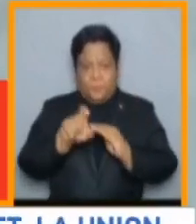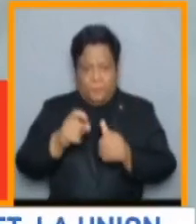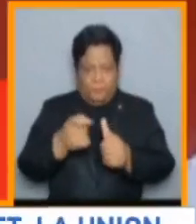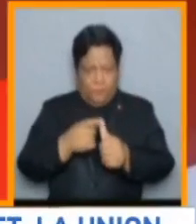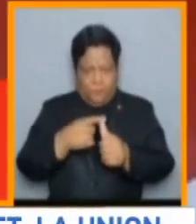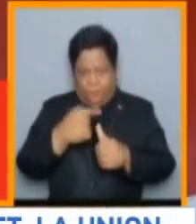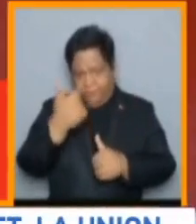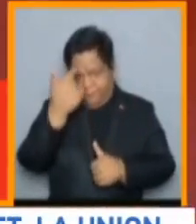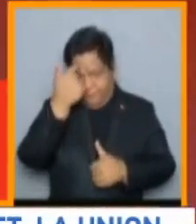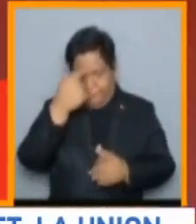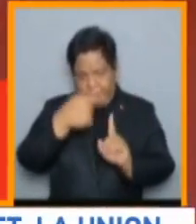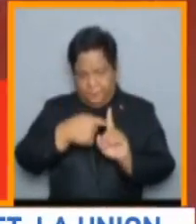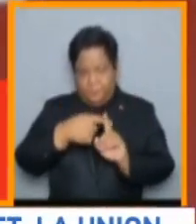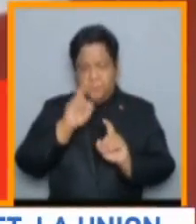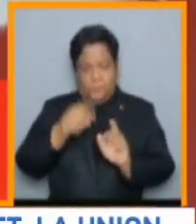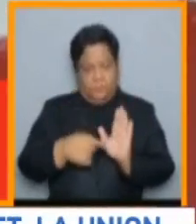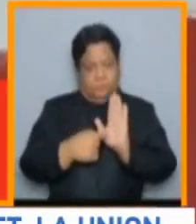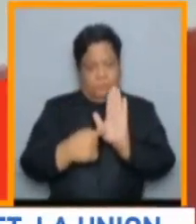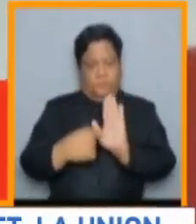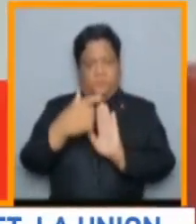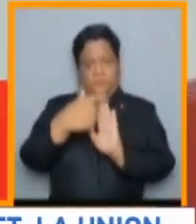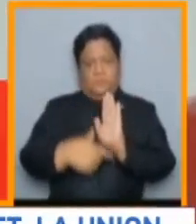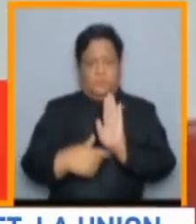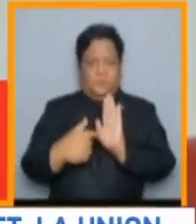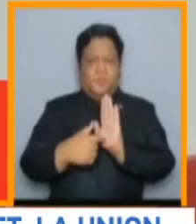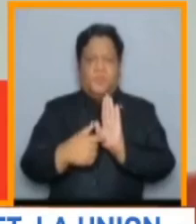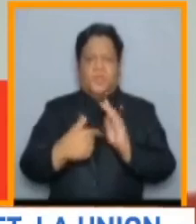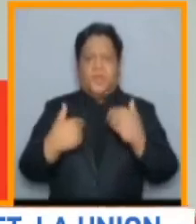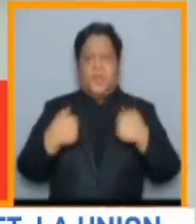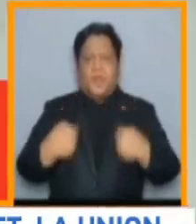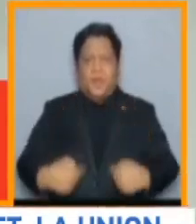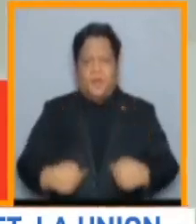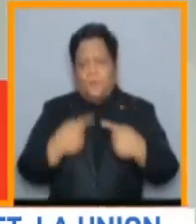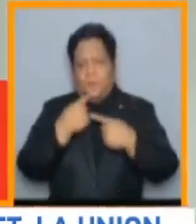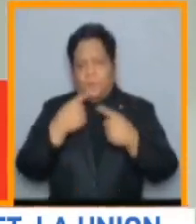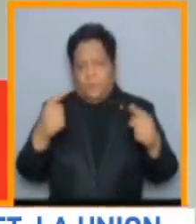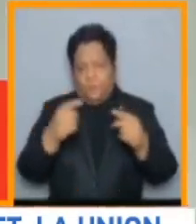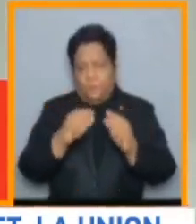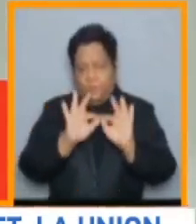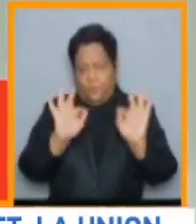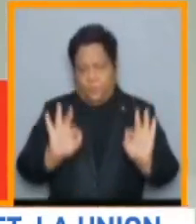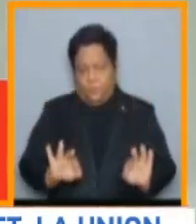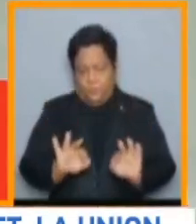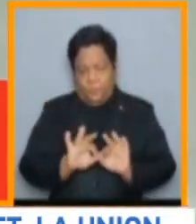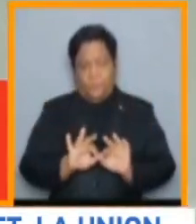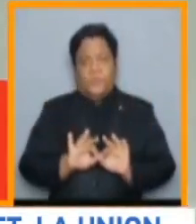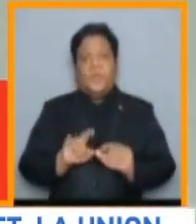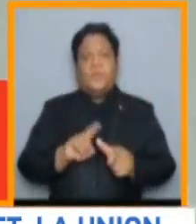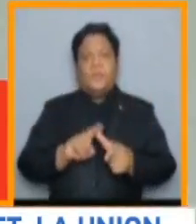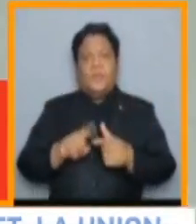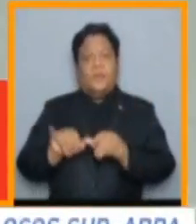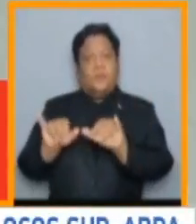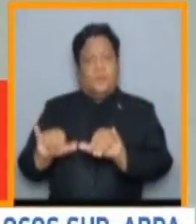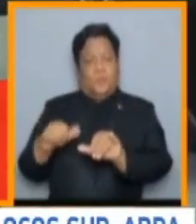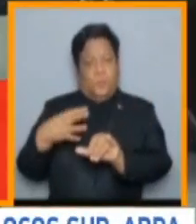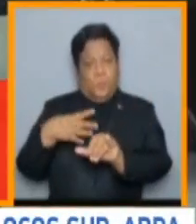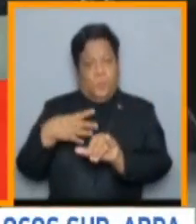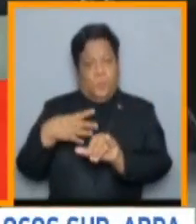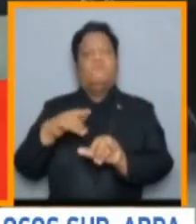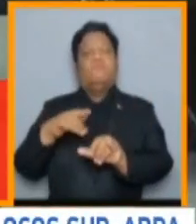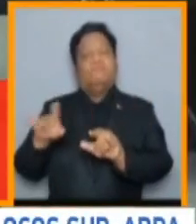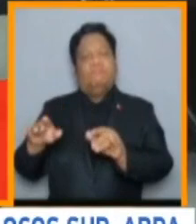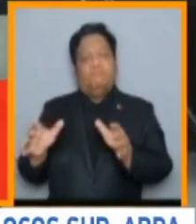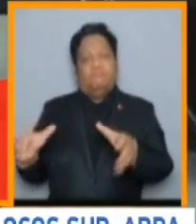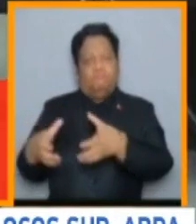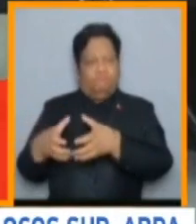health declaration form. Pagkatapos nito, pinapaupo muna sila sa waiting area para sabay-sabay pumasok sa classroom. Paraan din daw ito para